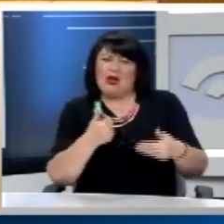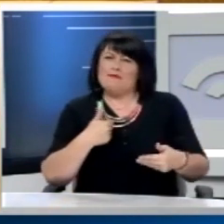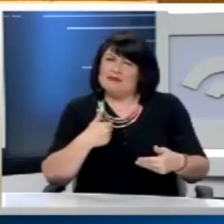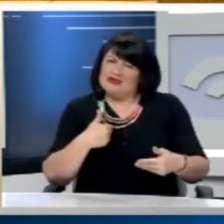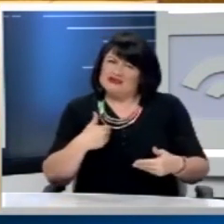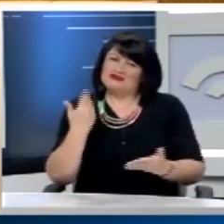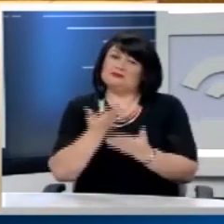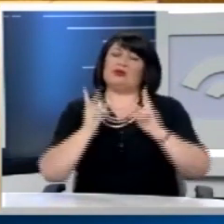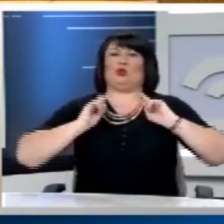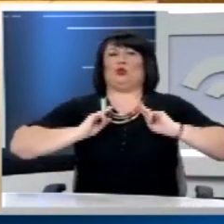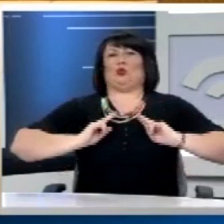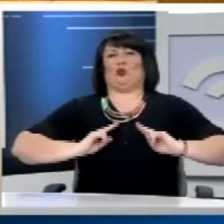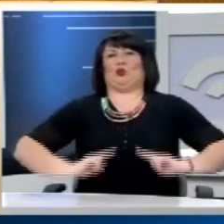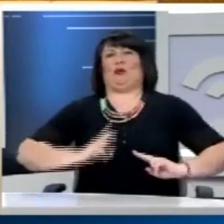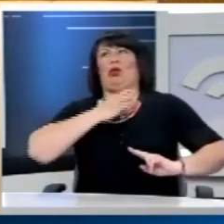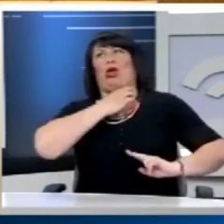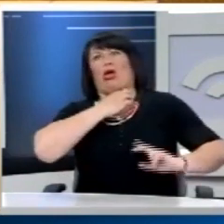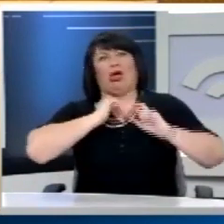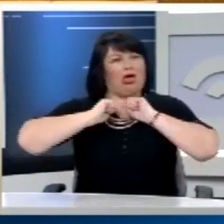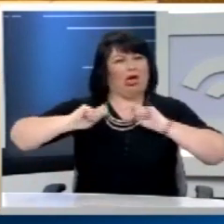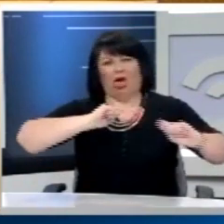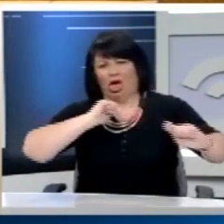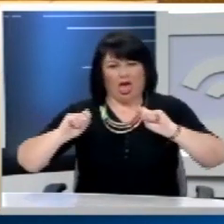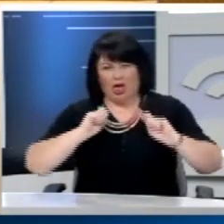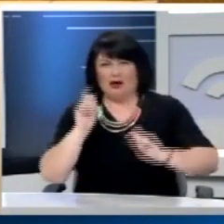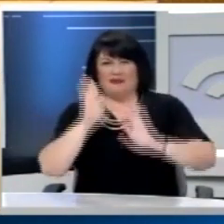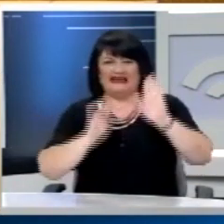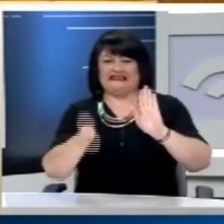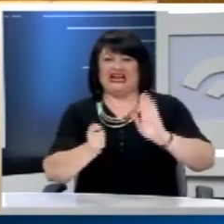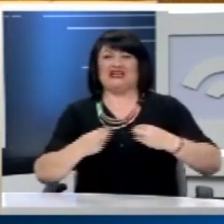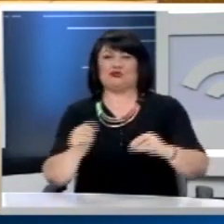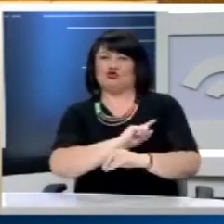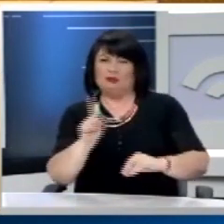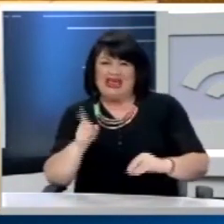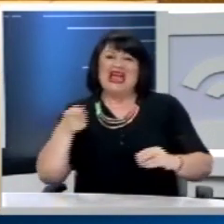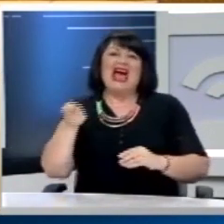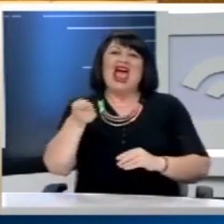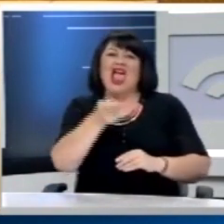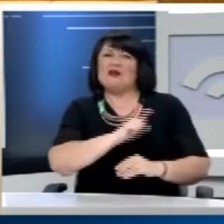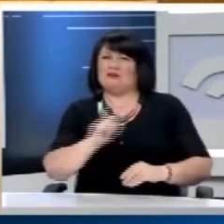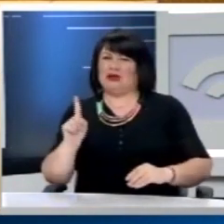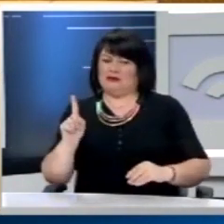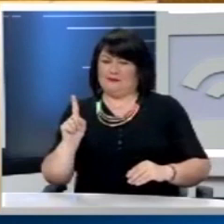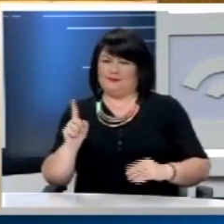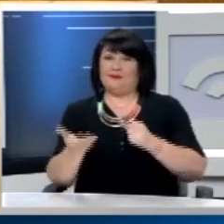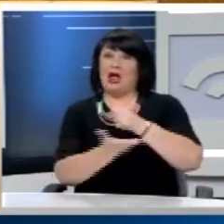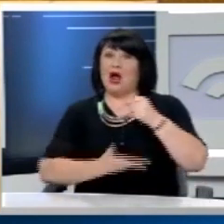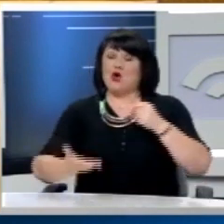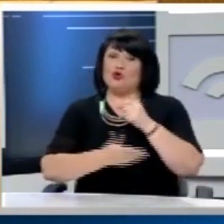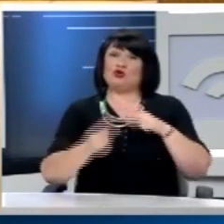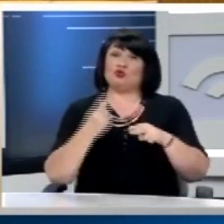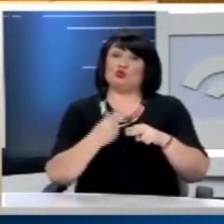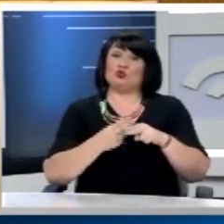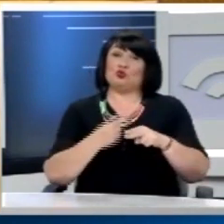άμεση ανακούφισή τους από τη θηλιά των χρεών και των πληστηριασμών. Για τους αγρότες, κρίσιμο